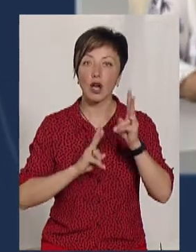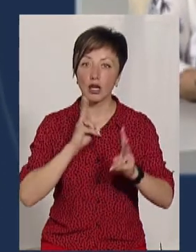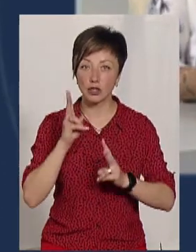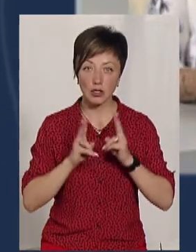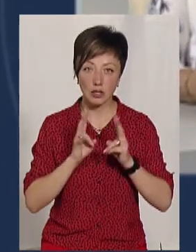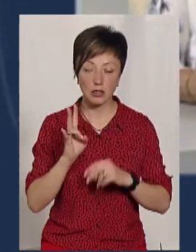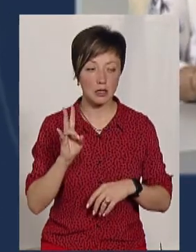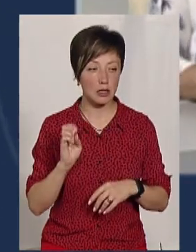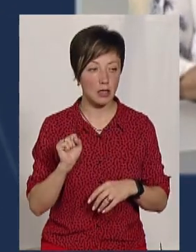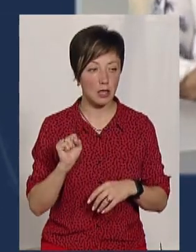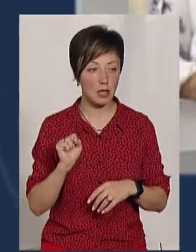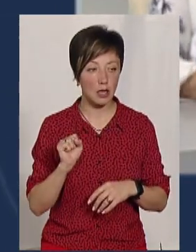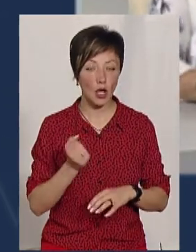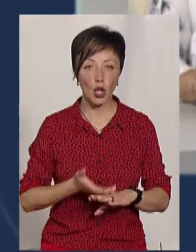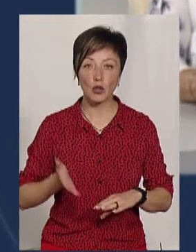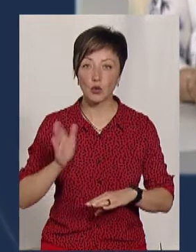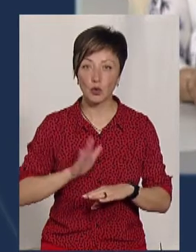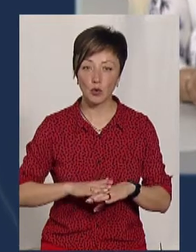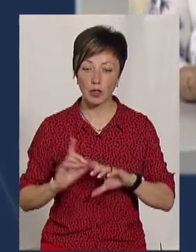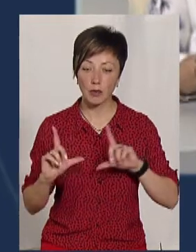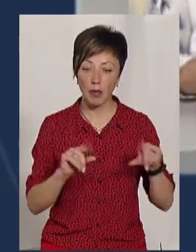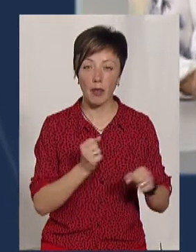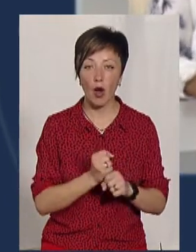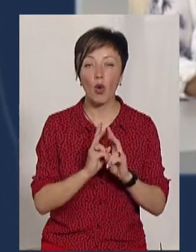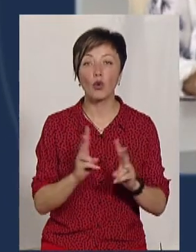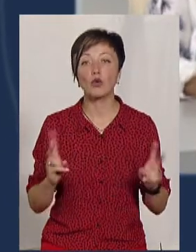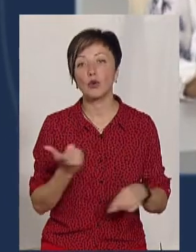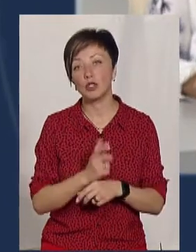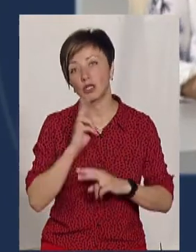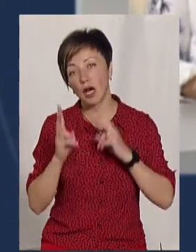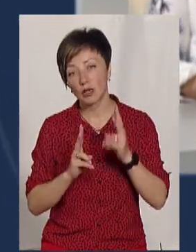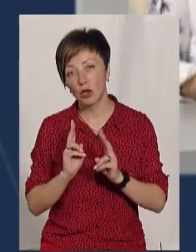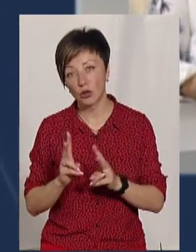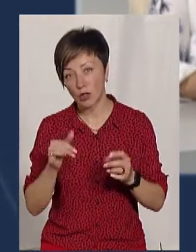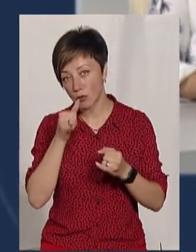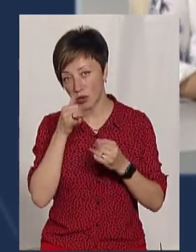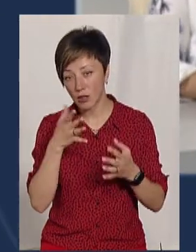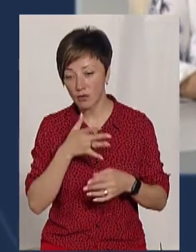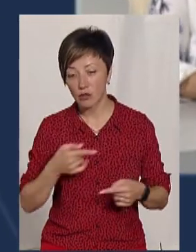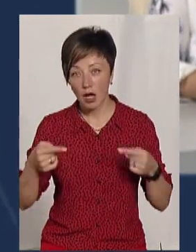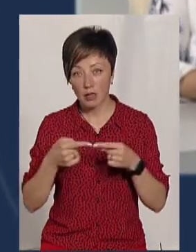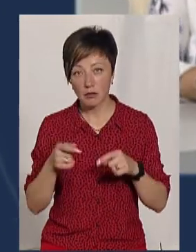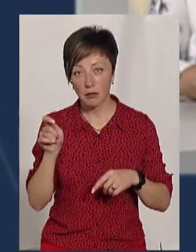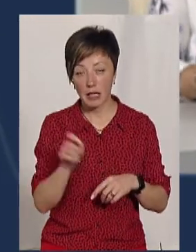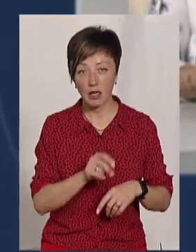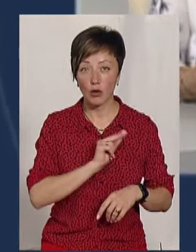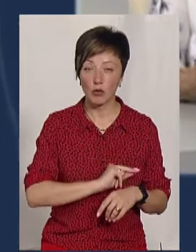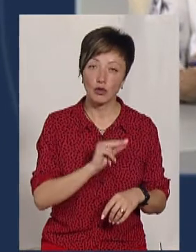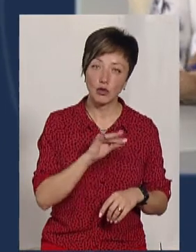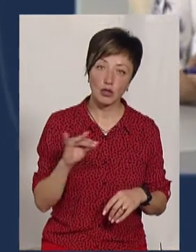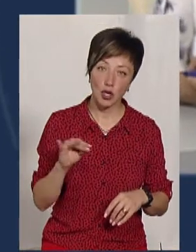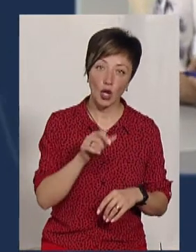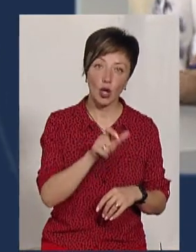скаржилися на труднощі з добиранням. Хто більше скаржився? Ті, хто не могли вчасно дістатися роботи,